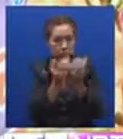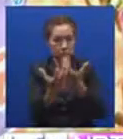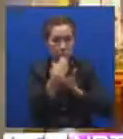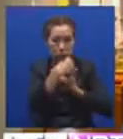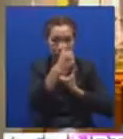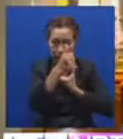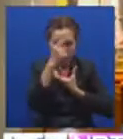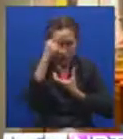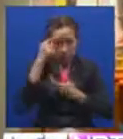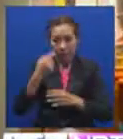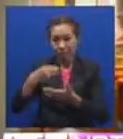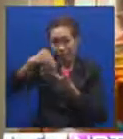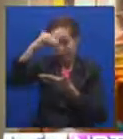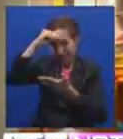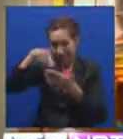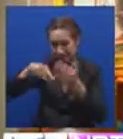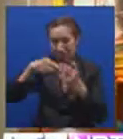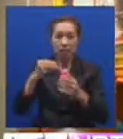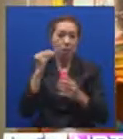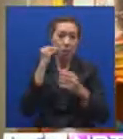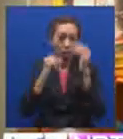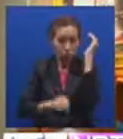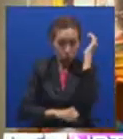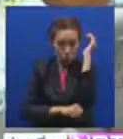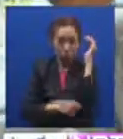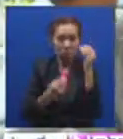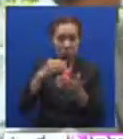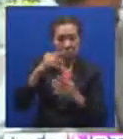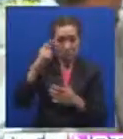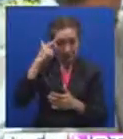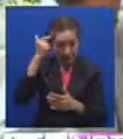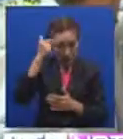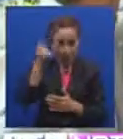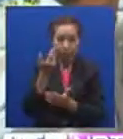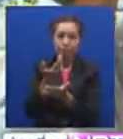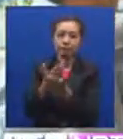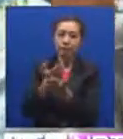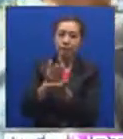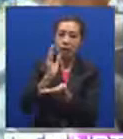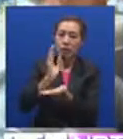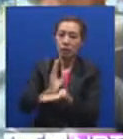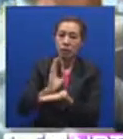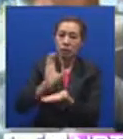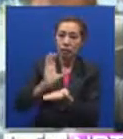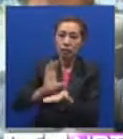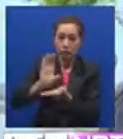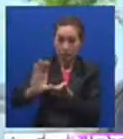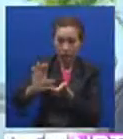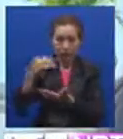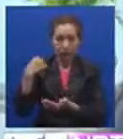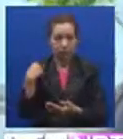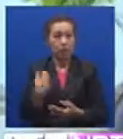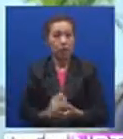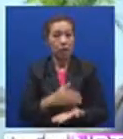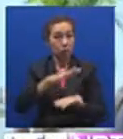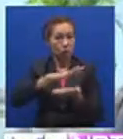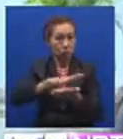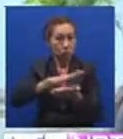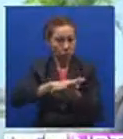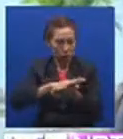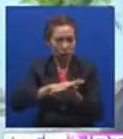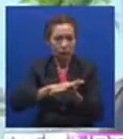มอบทุนการศึกษาแก่นักเรียนที่มีฐานะยากจนแต่เรียนดีขณะที่นางวันเพ็ญแซ่แต้ผู้อำนวยการโรงเรียนบ้าน